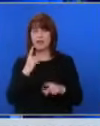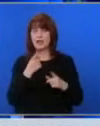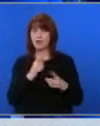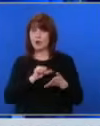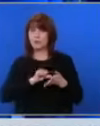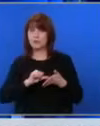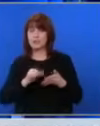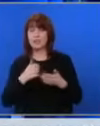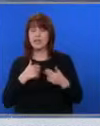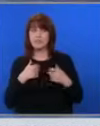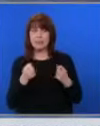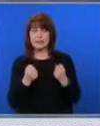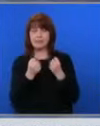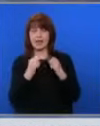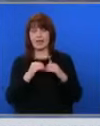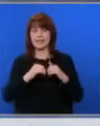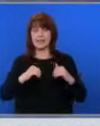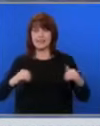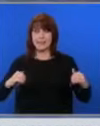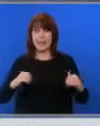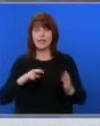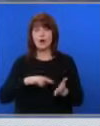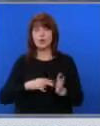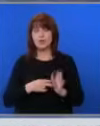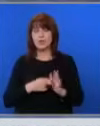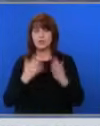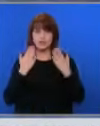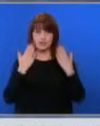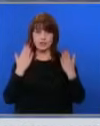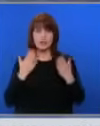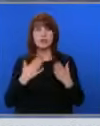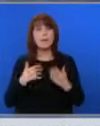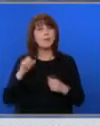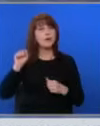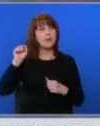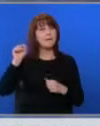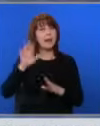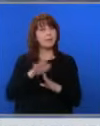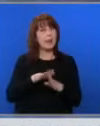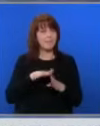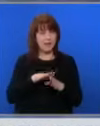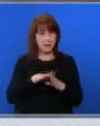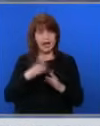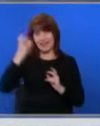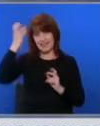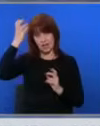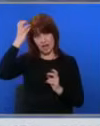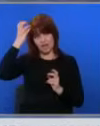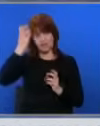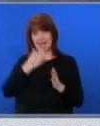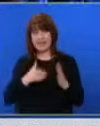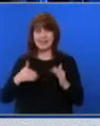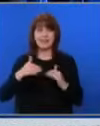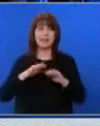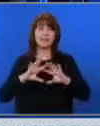разделение в политическия живот на страната. Партията ни е мила, но държавата е над